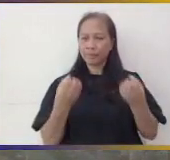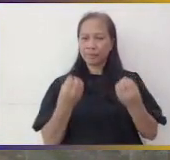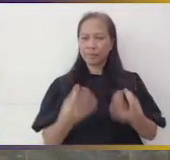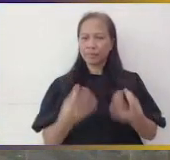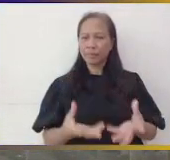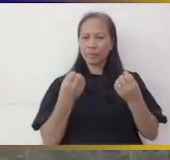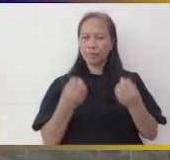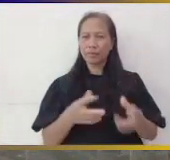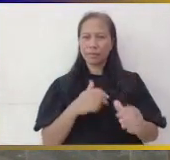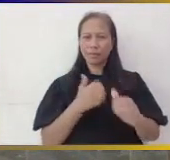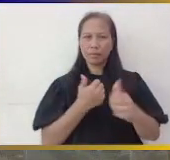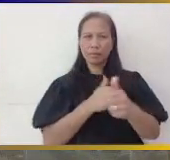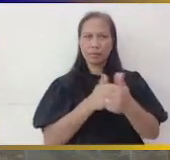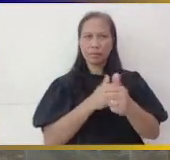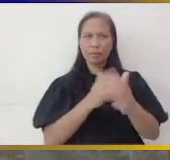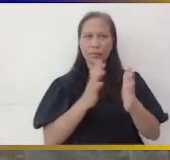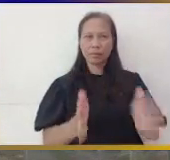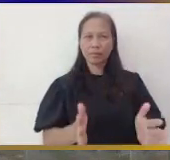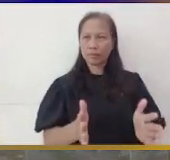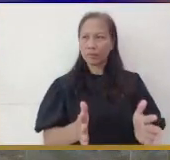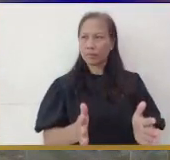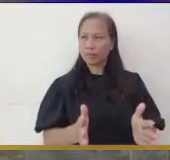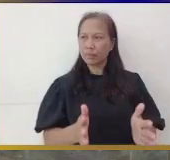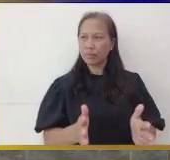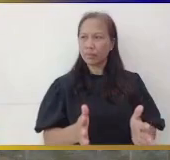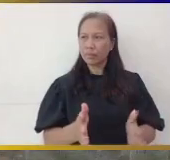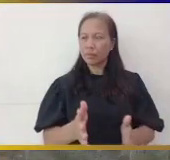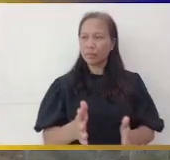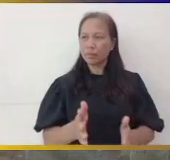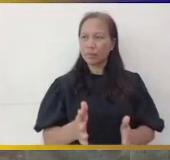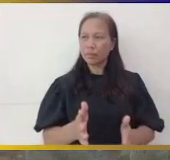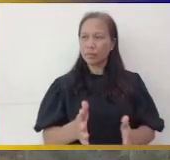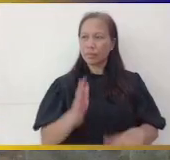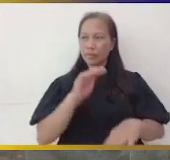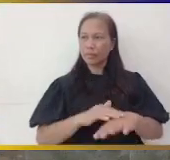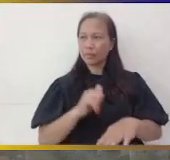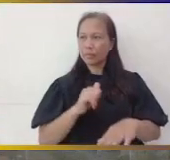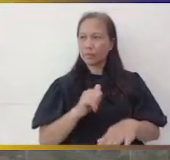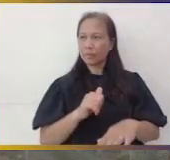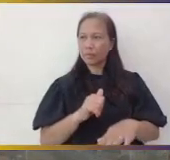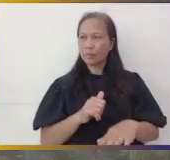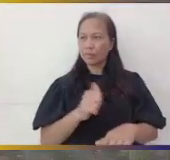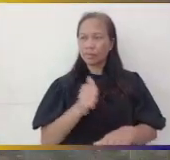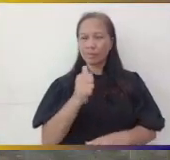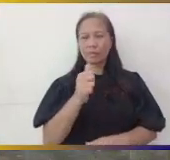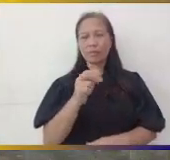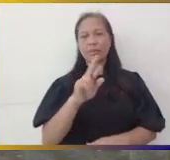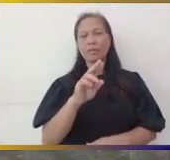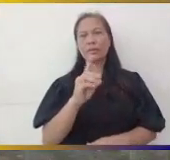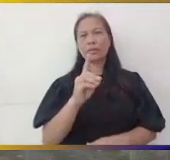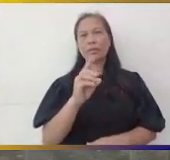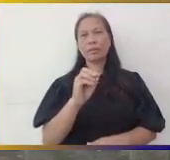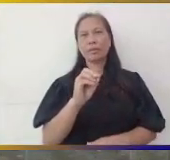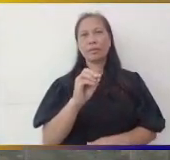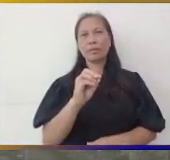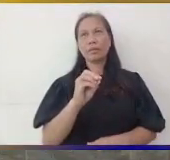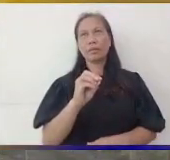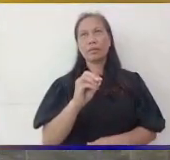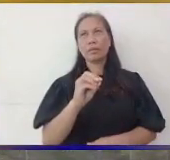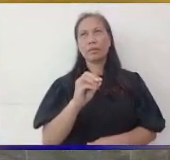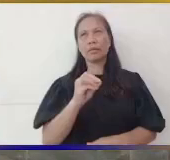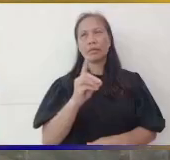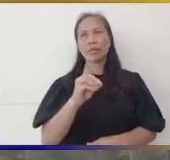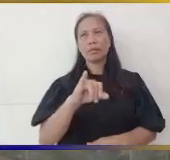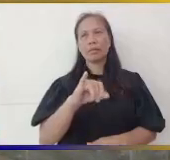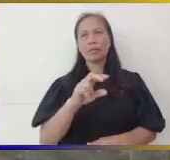ng followers in fact ang tawag po sa mga followers niya ay Arnold dist Okay Arnold dis kung